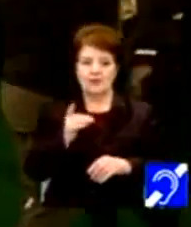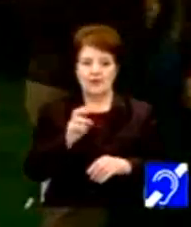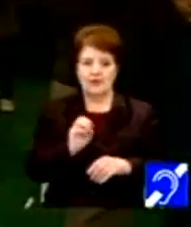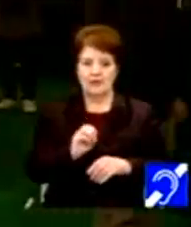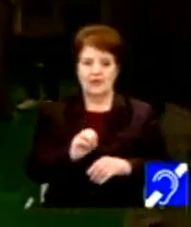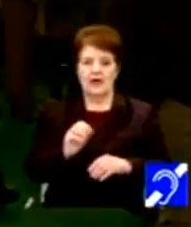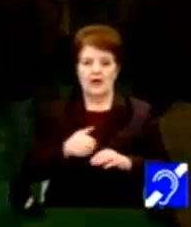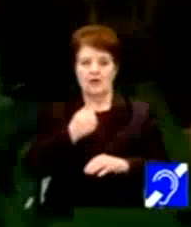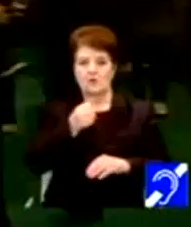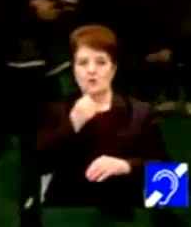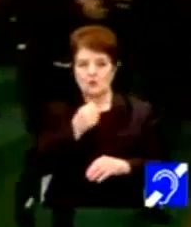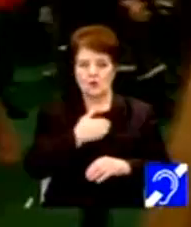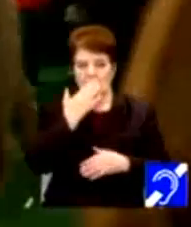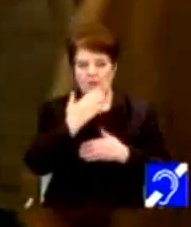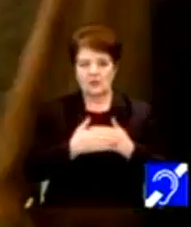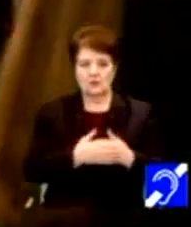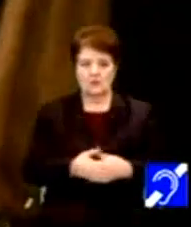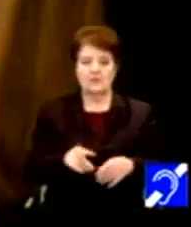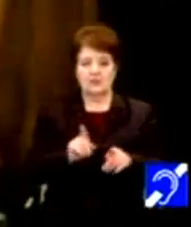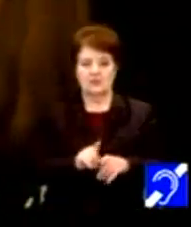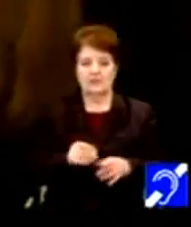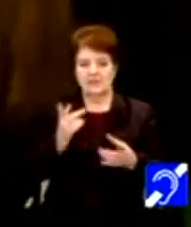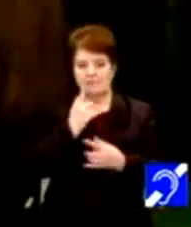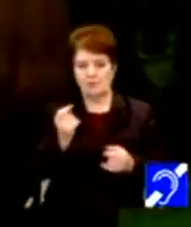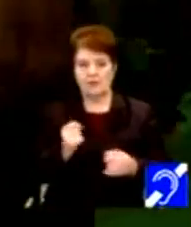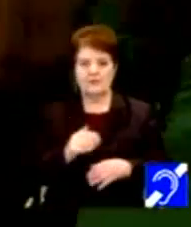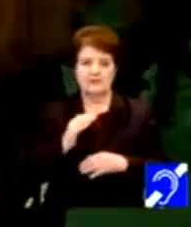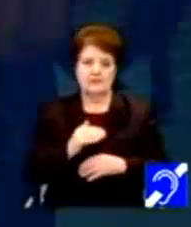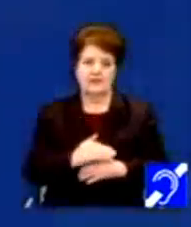de anul nou. Acestea au fost informațiile. La revedere!